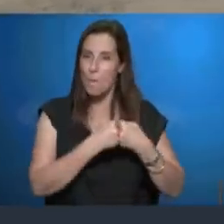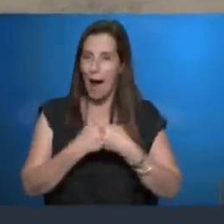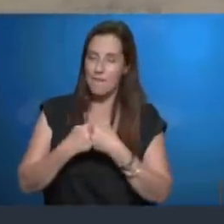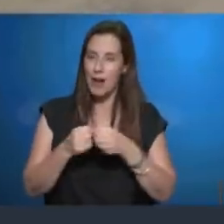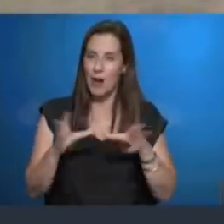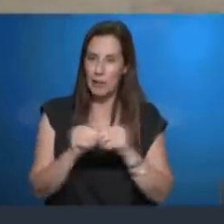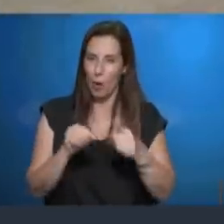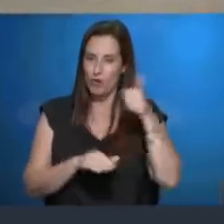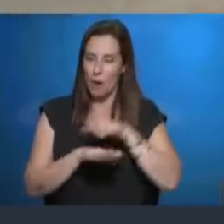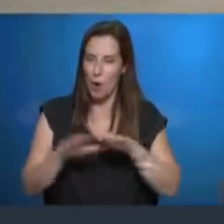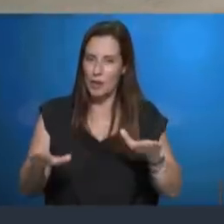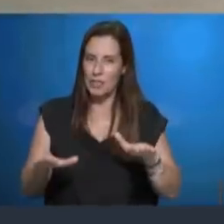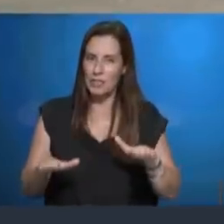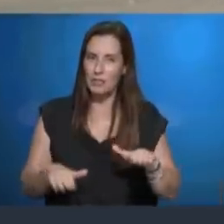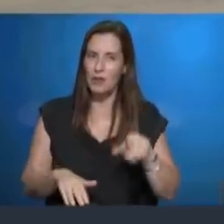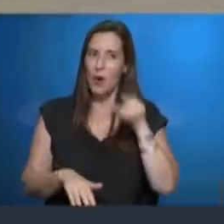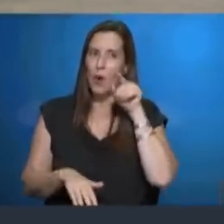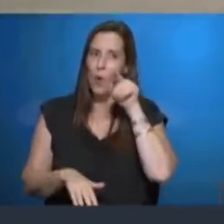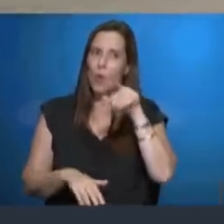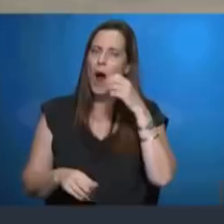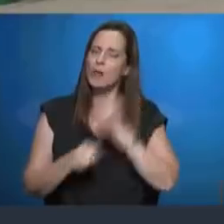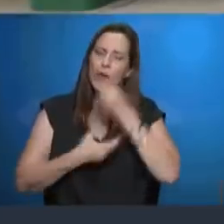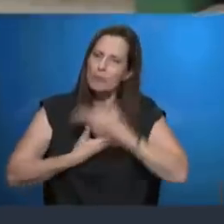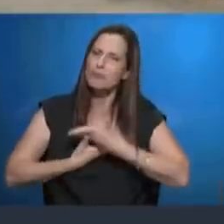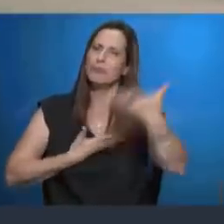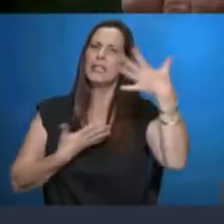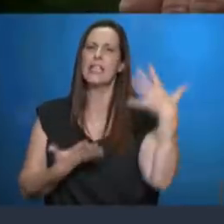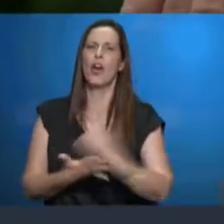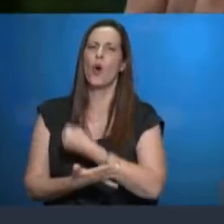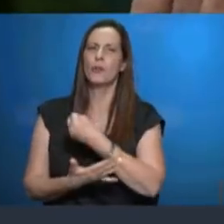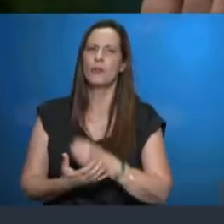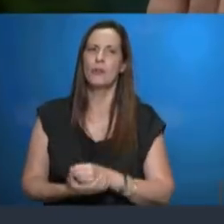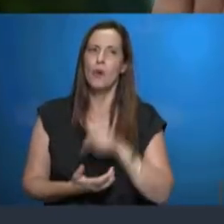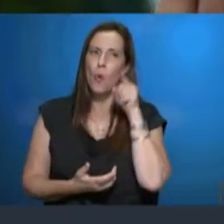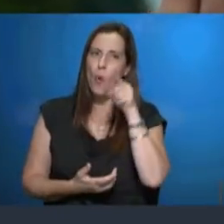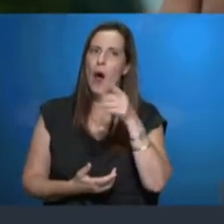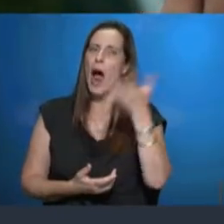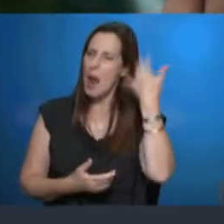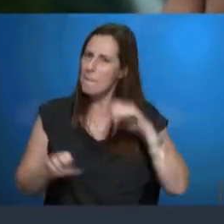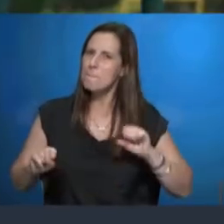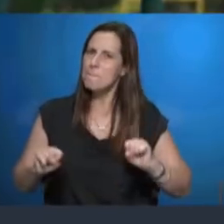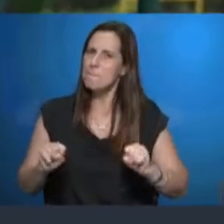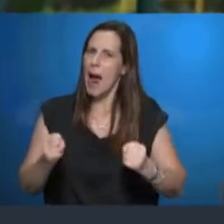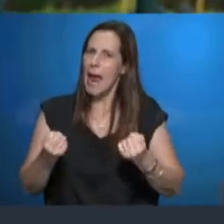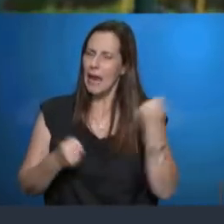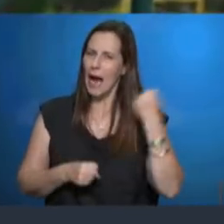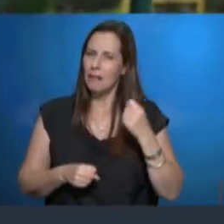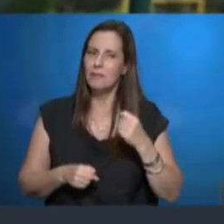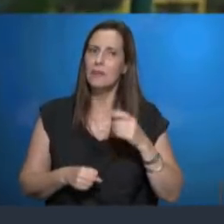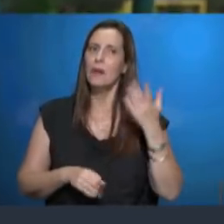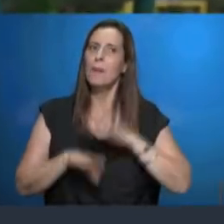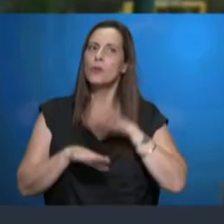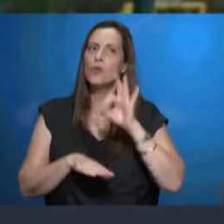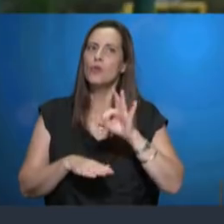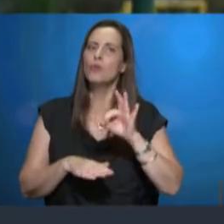מול אבוטבול, יעקב ממן ערך לו סעודת ניצחון. יעקב היה בעבר פעיל נלהב, במקצועו